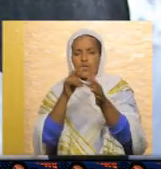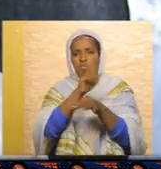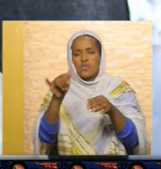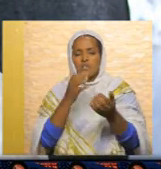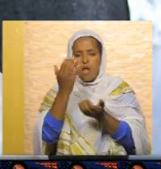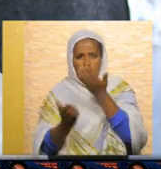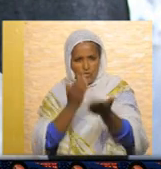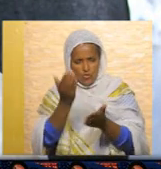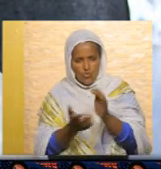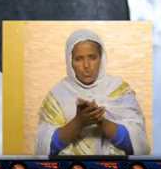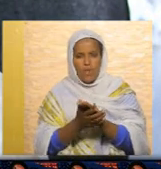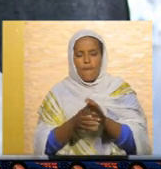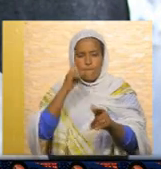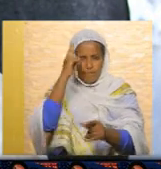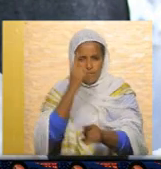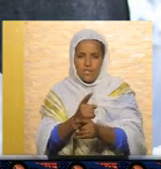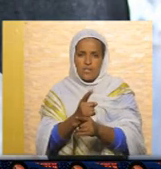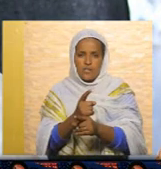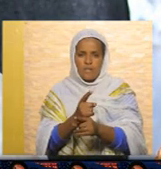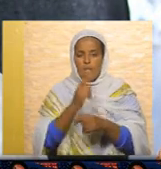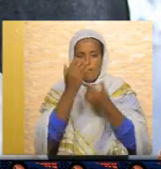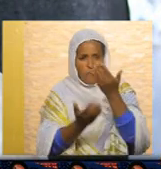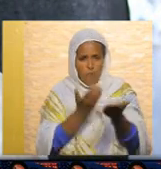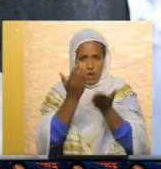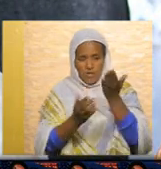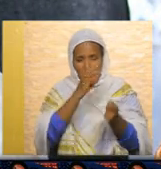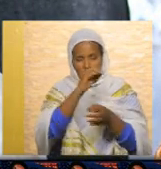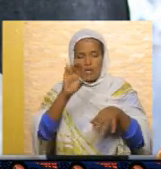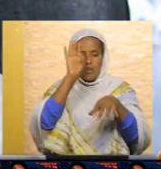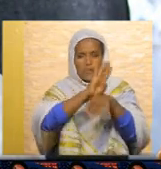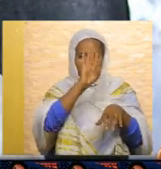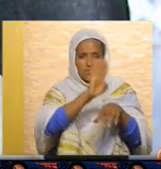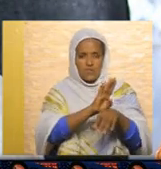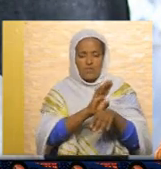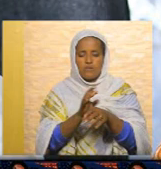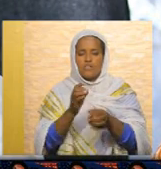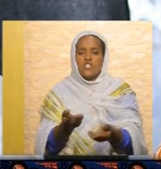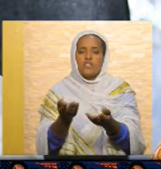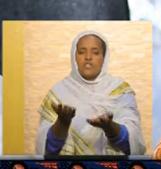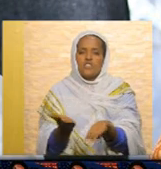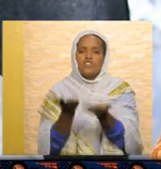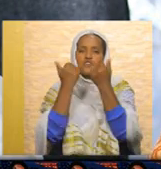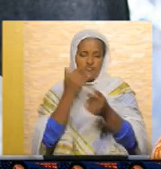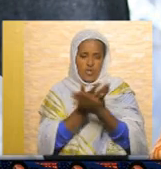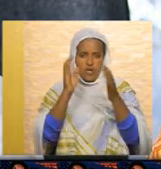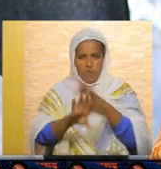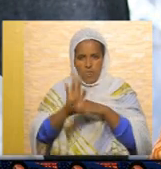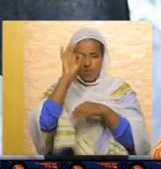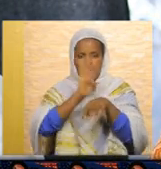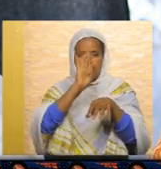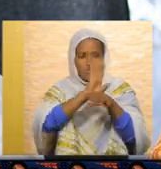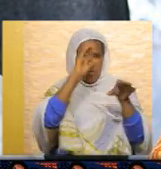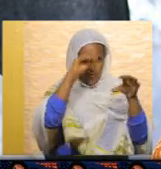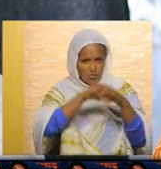እነዚህን አገልግሎቶች በሚገባ ማገልገልና ከቤተ ክርስቲያን ትሩፋት ለማግኘት በቤተ